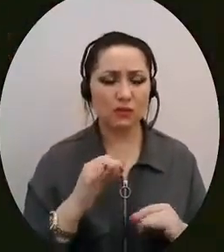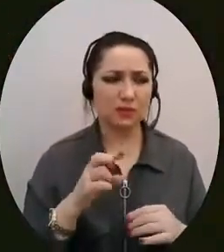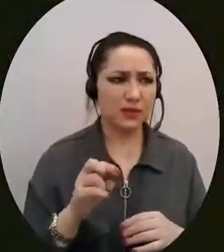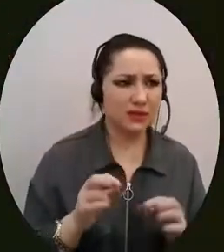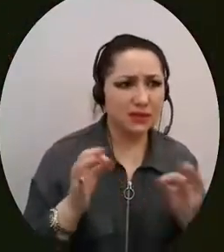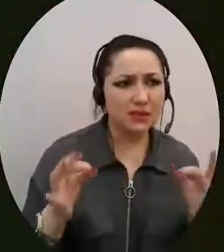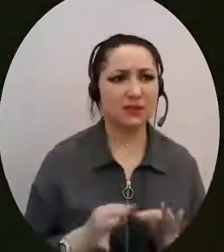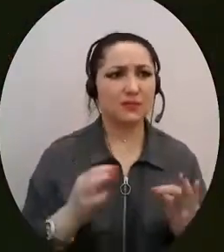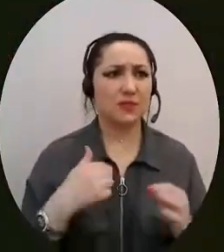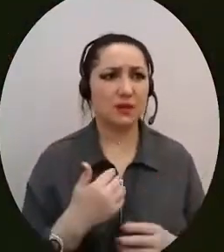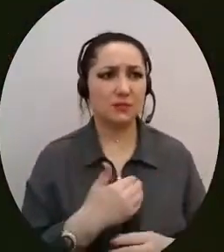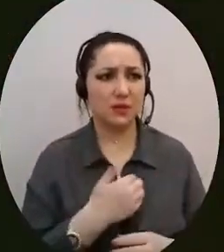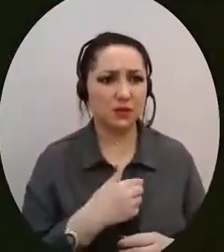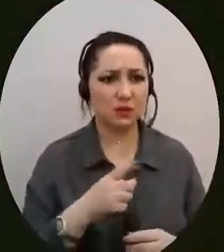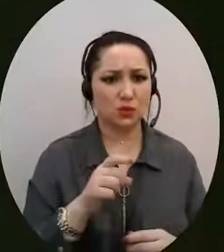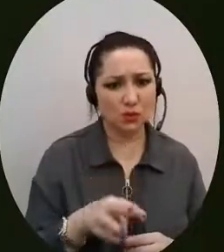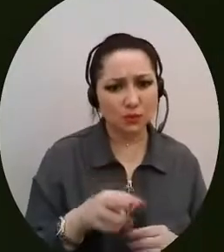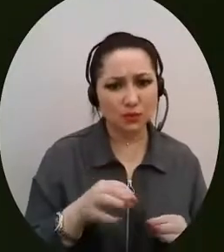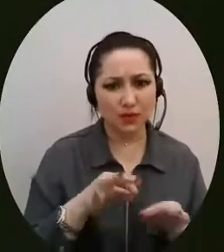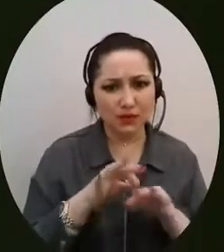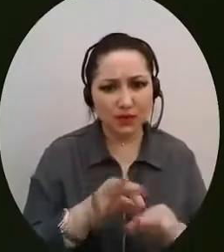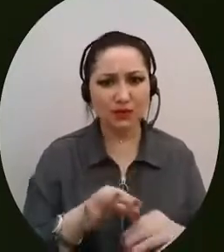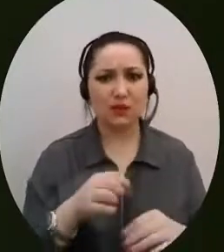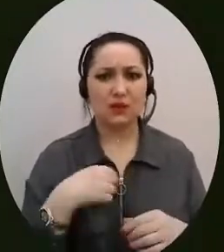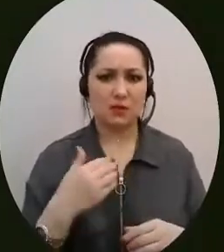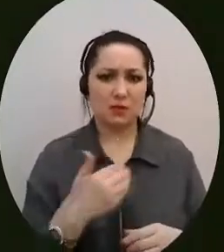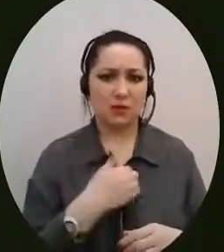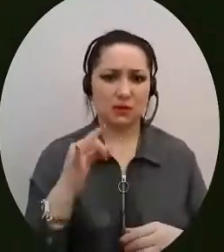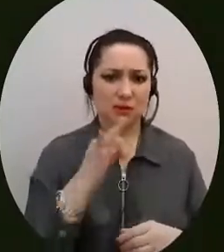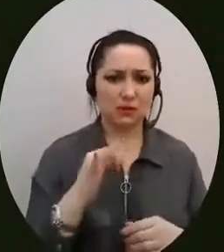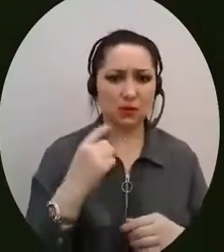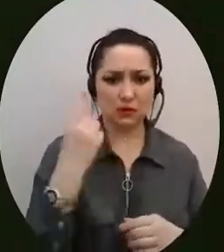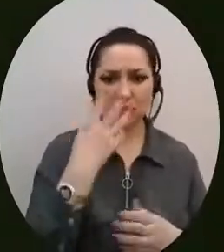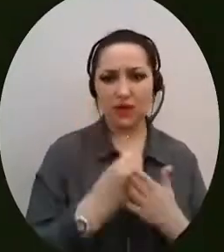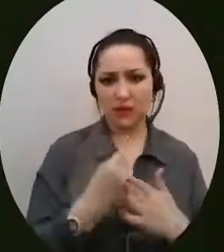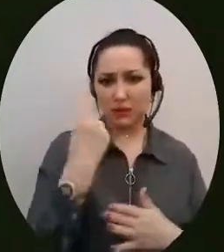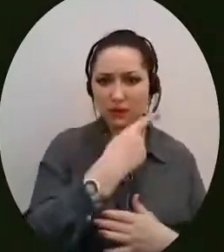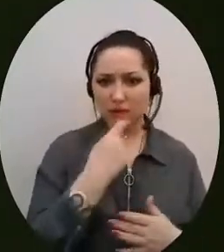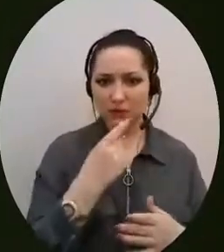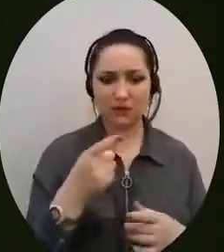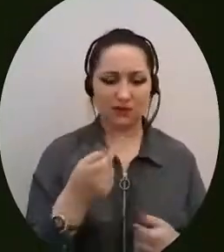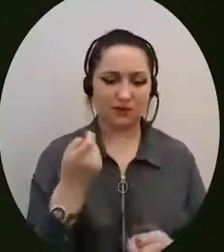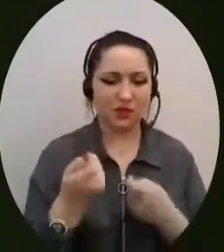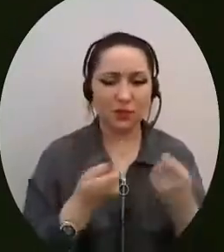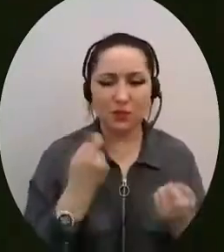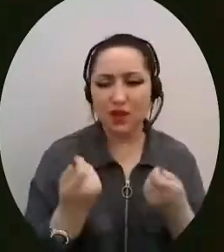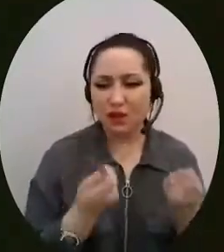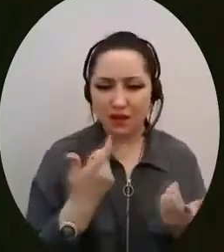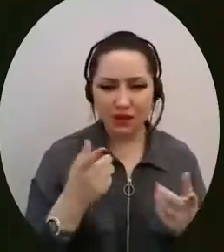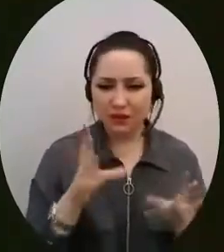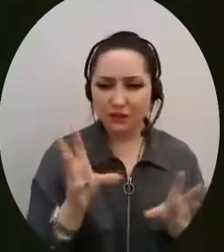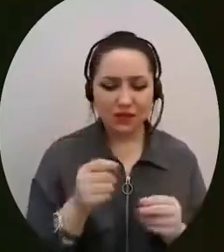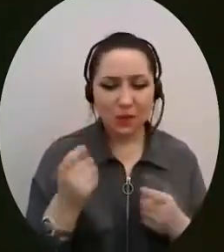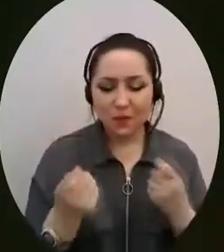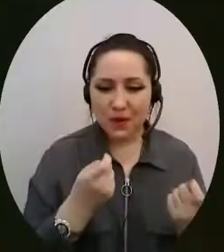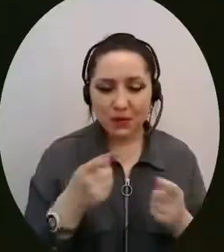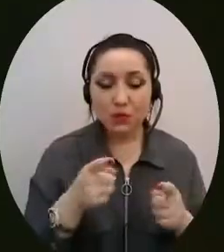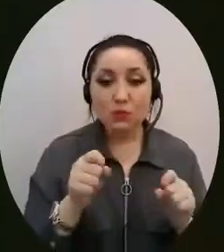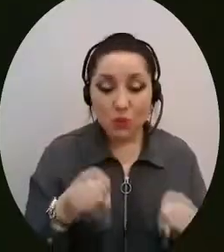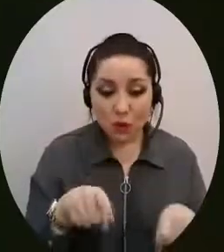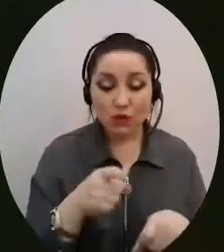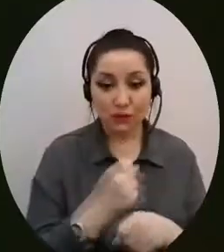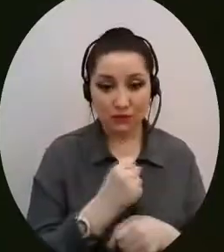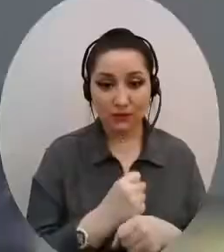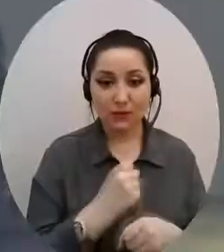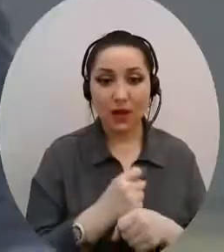там первый зум», или, например, «Я боюсь снять сторис со своим лицом». Это все мелочи, это все мелочи. Ты можешь это сделать,